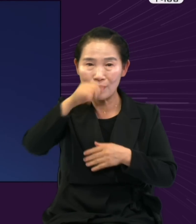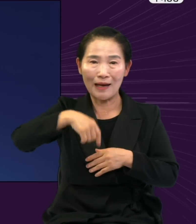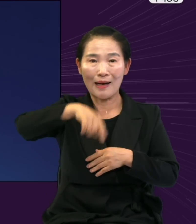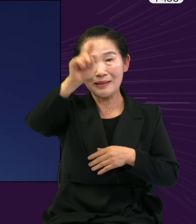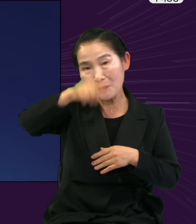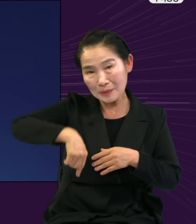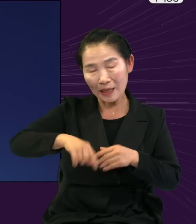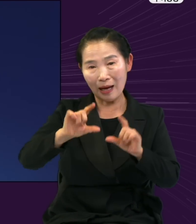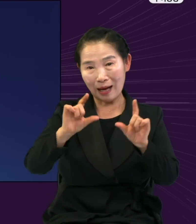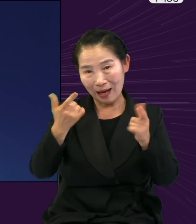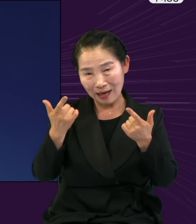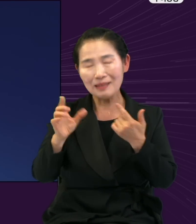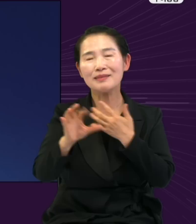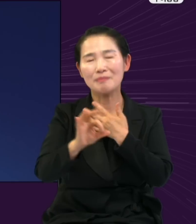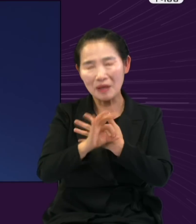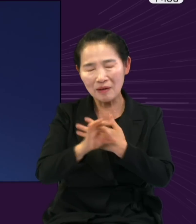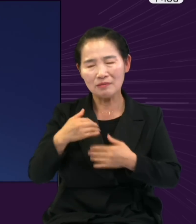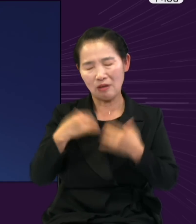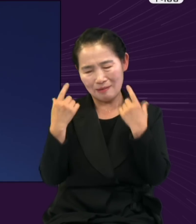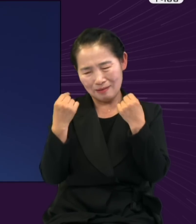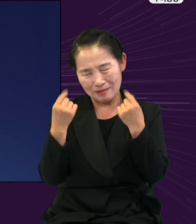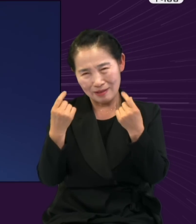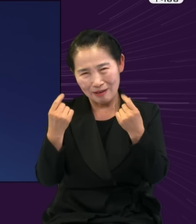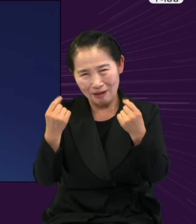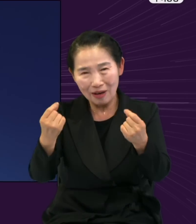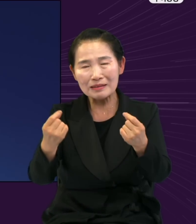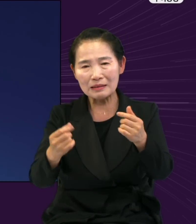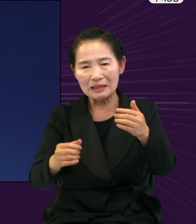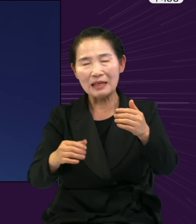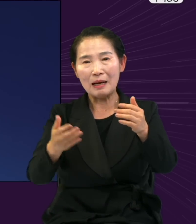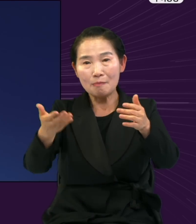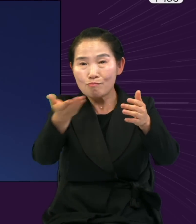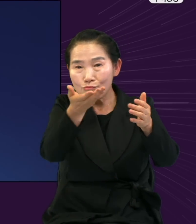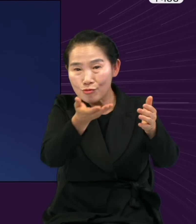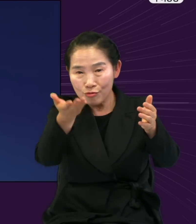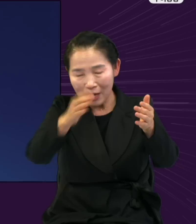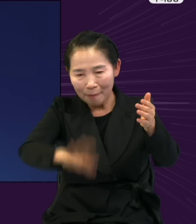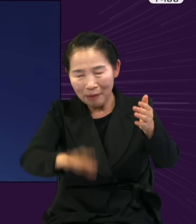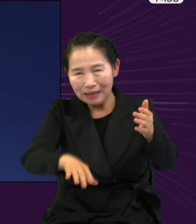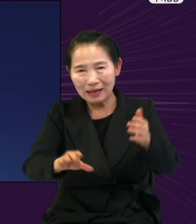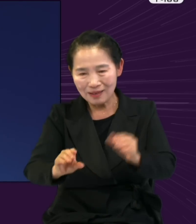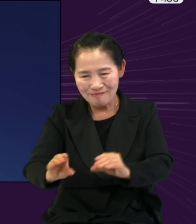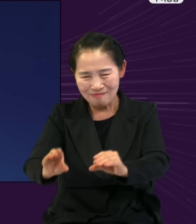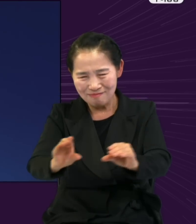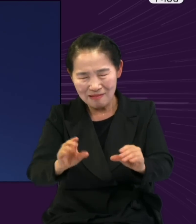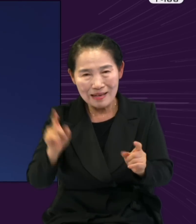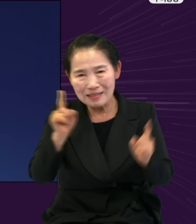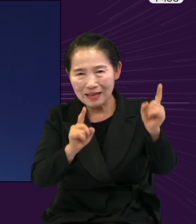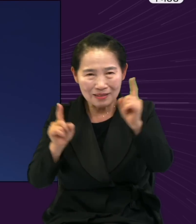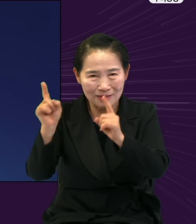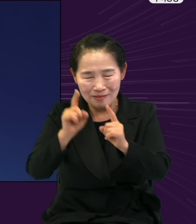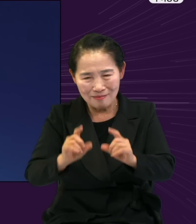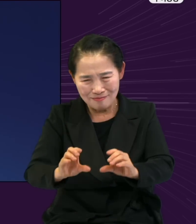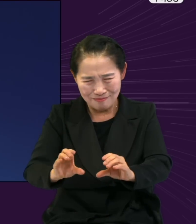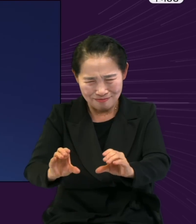먼지와 그 쓰레기들, 그것이 불쑥불쑥 올라오는 쓴뿌리와 분노로 저의 에너지를 낭비했을지도